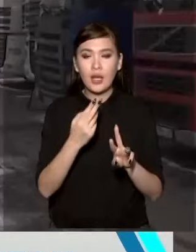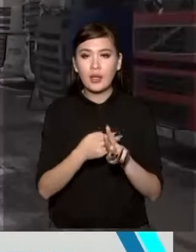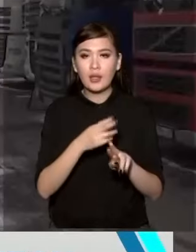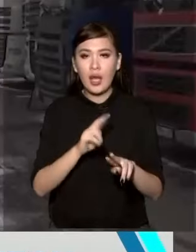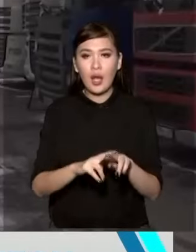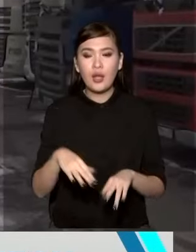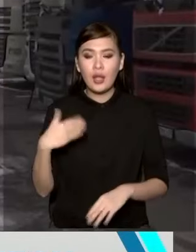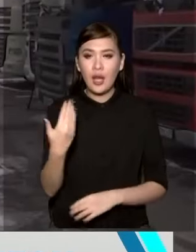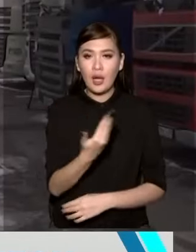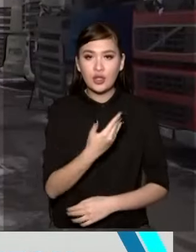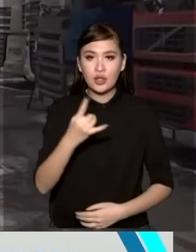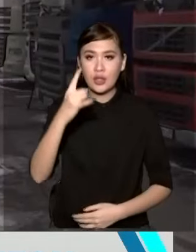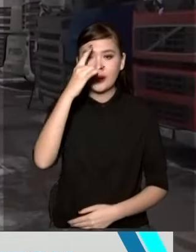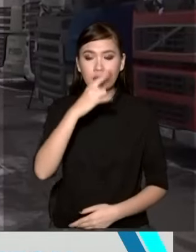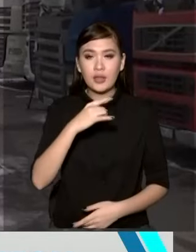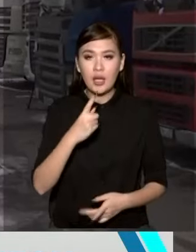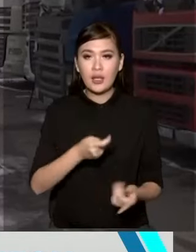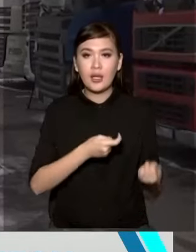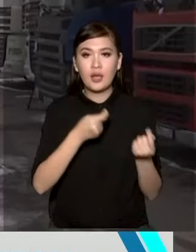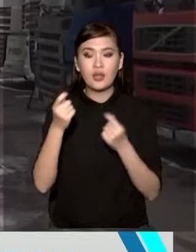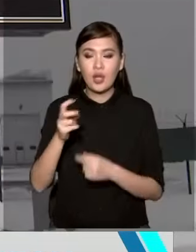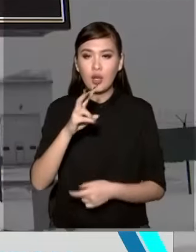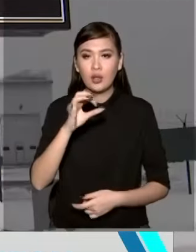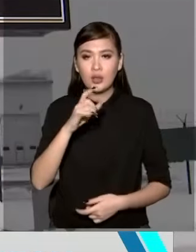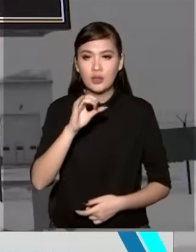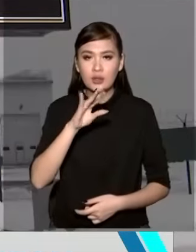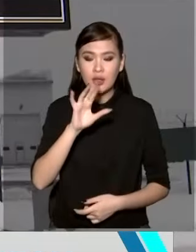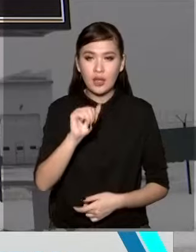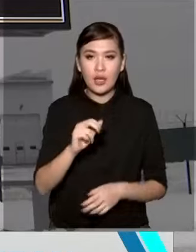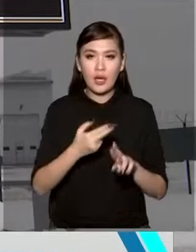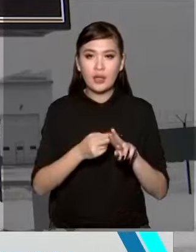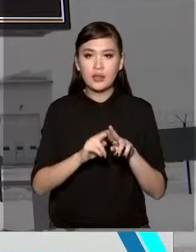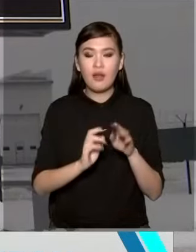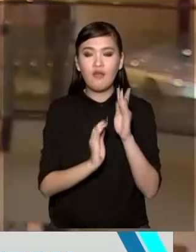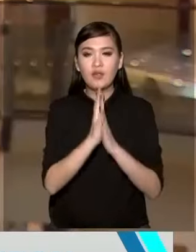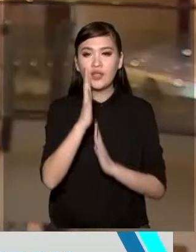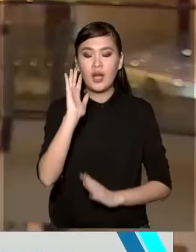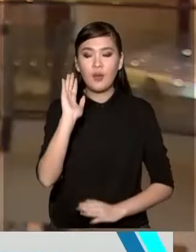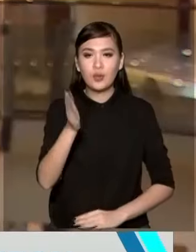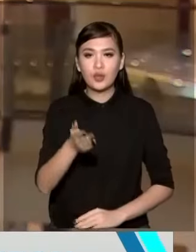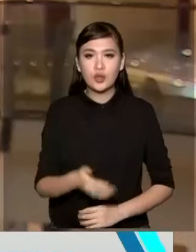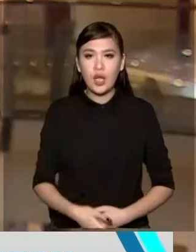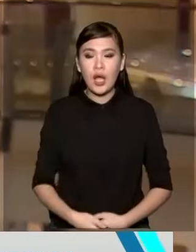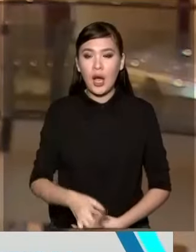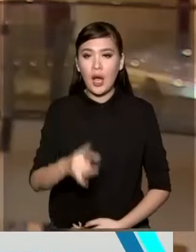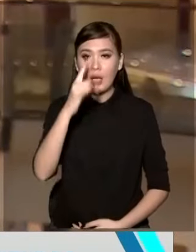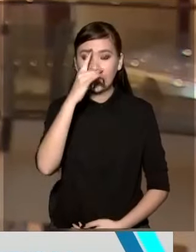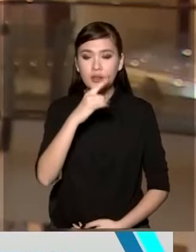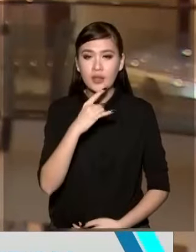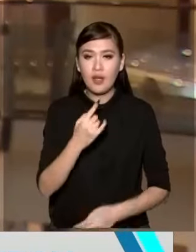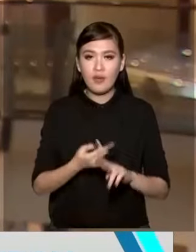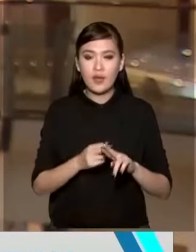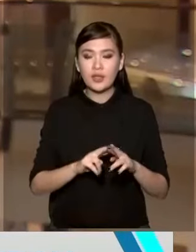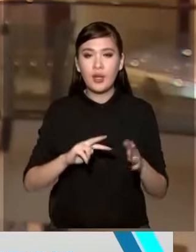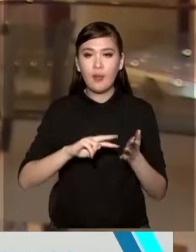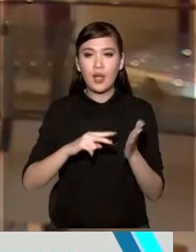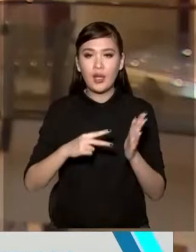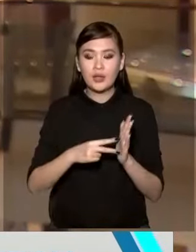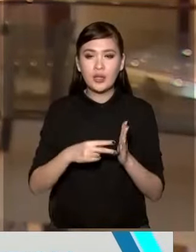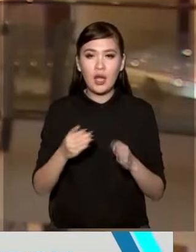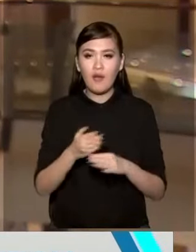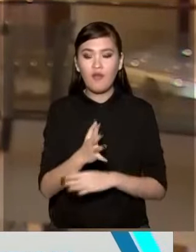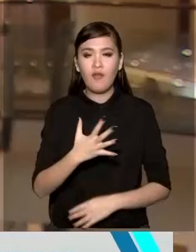потенциал нашей страны в роли транспортно-логистического хаба возрастает. Роль Казахстана в этом плане